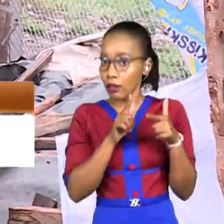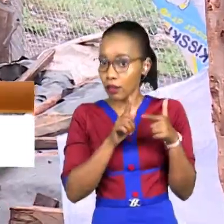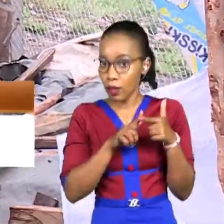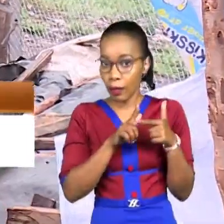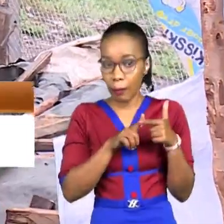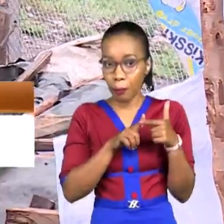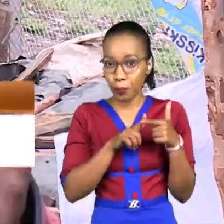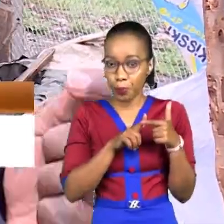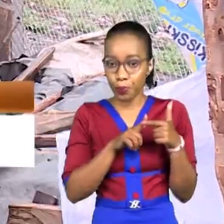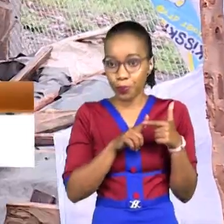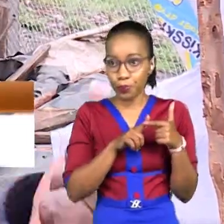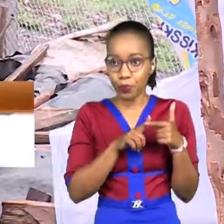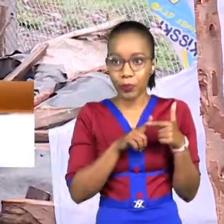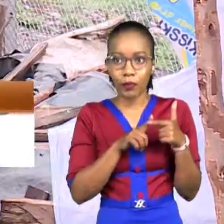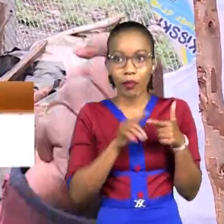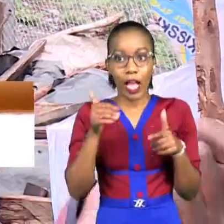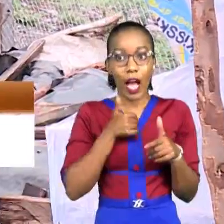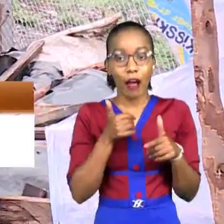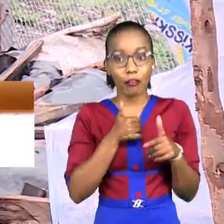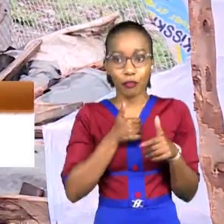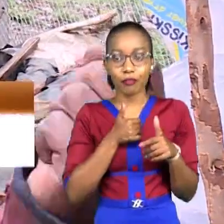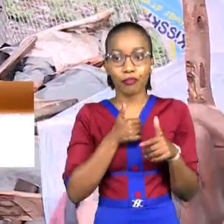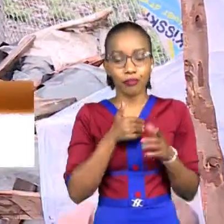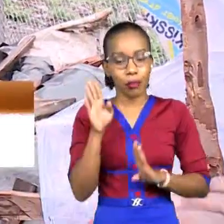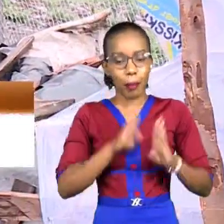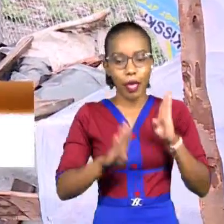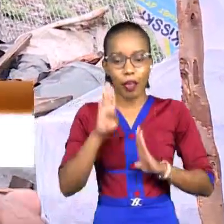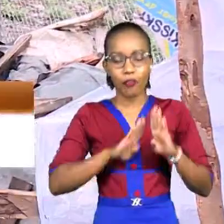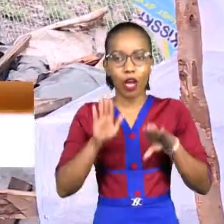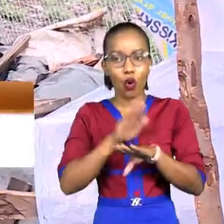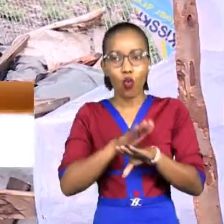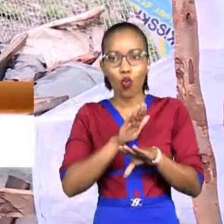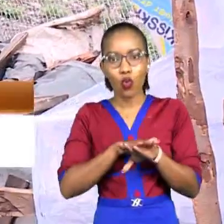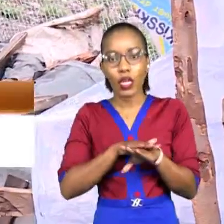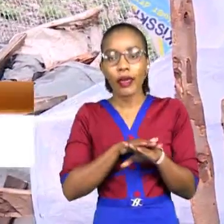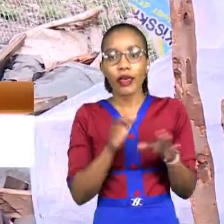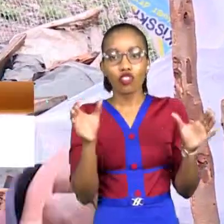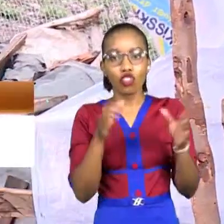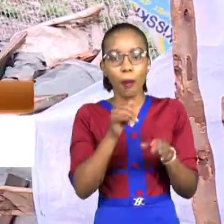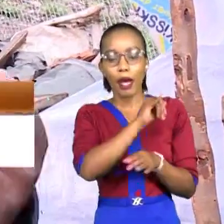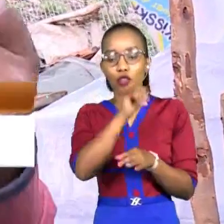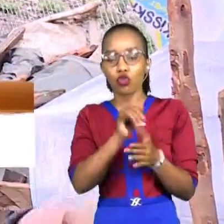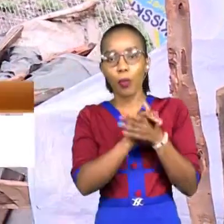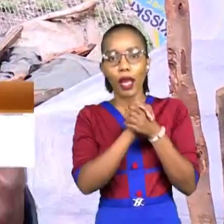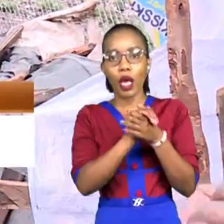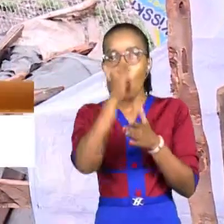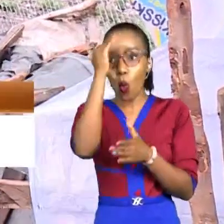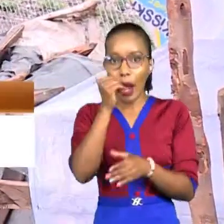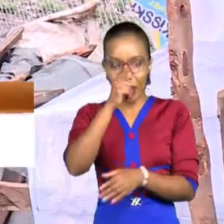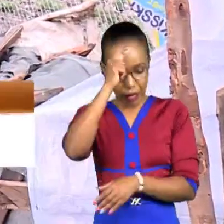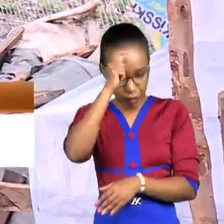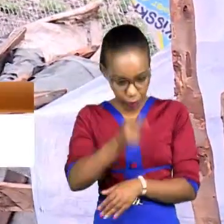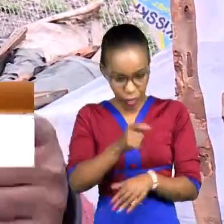ili ndio kuwe na nidhamu katika uongozi wa chama, kwa sababu ni vizuri kuheshimu wakubwa